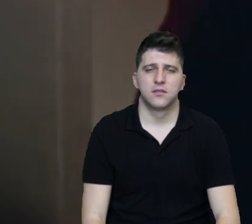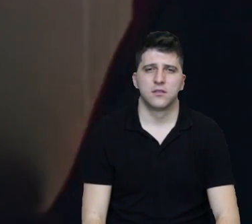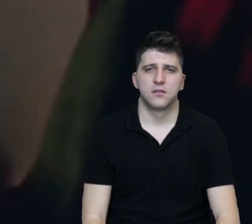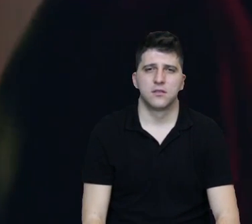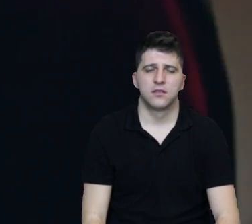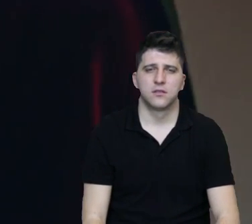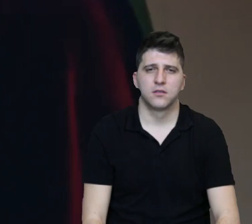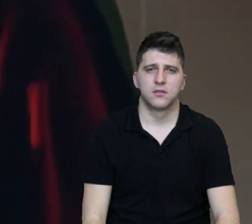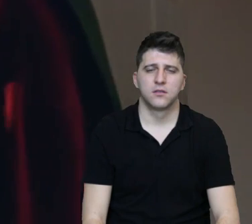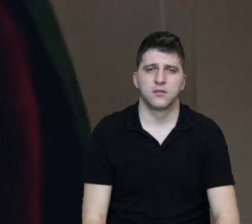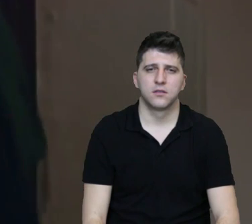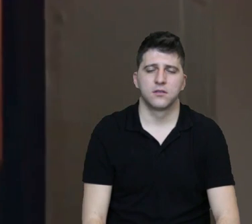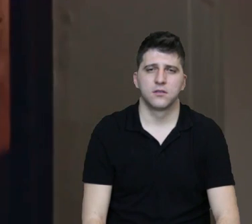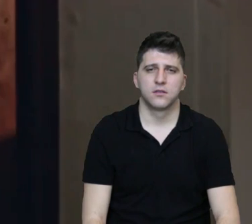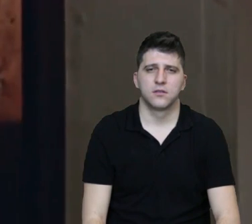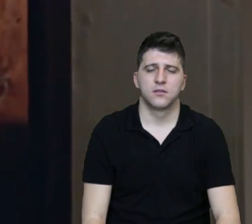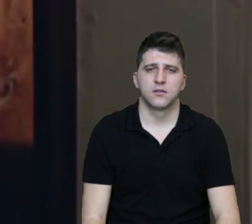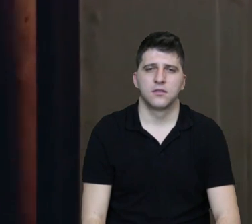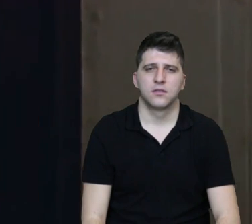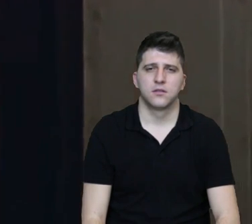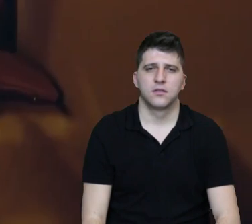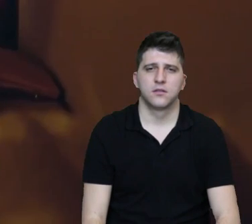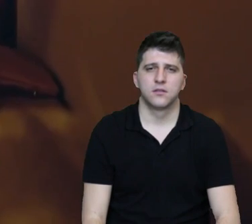Yan taraftaki odalarına giriyorlar.